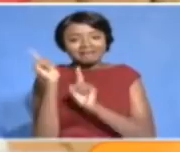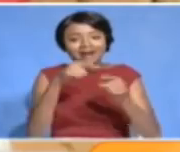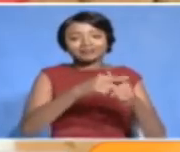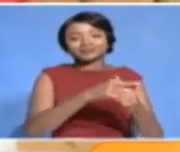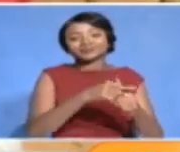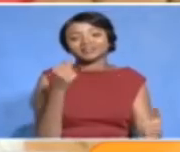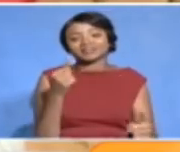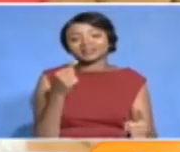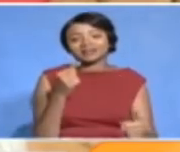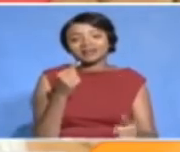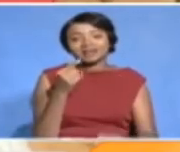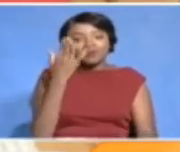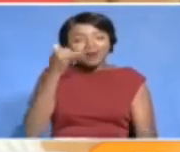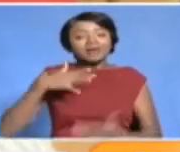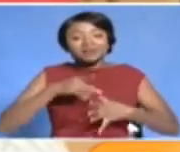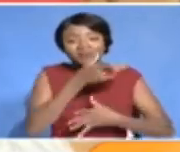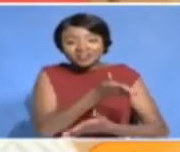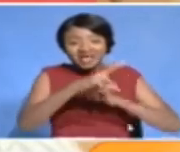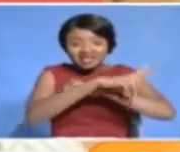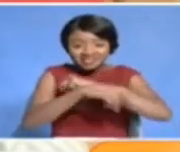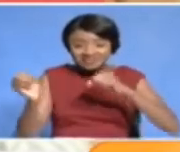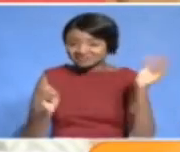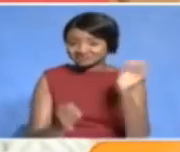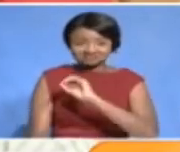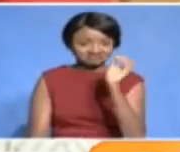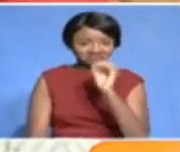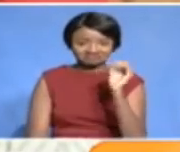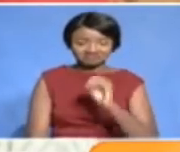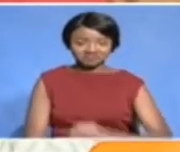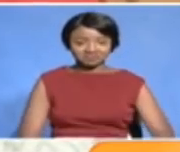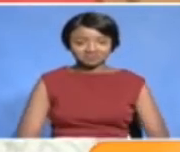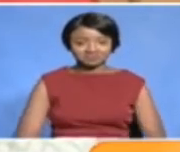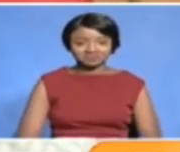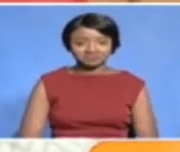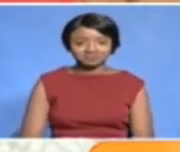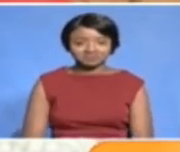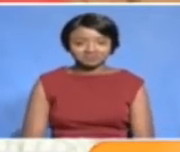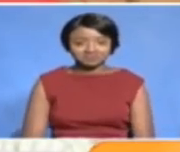rotino hawakuiba chochote nyumbani kwake. Hassan Mugambi, Nipashe Weekend.